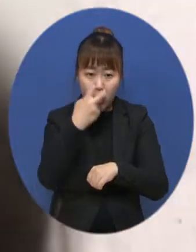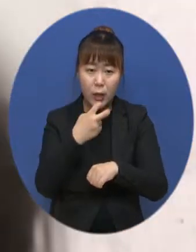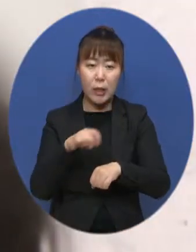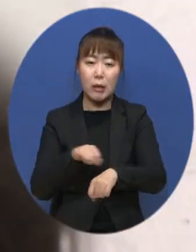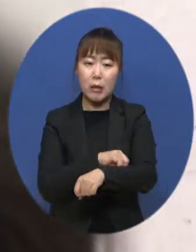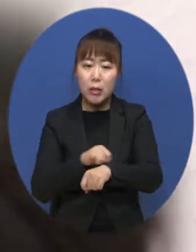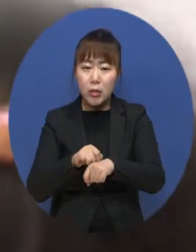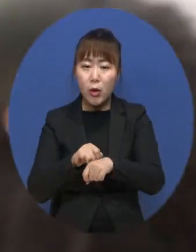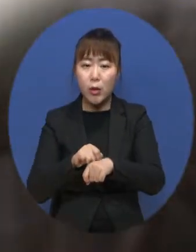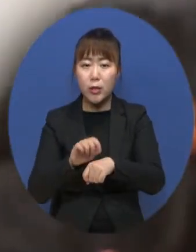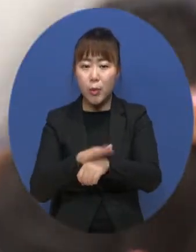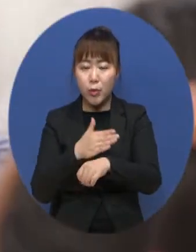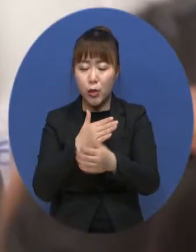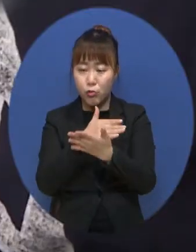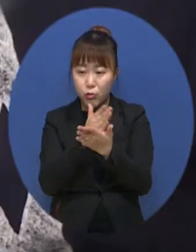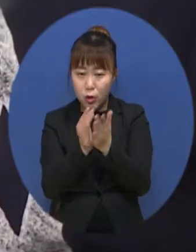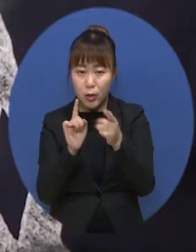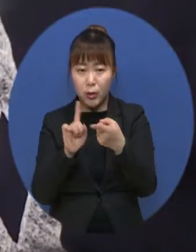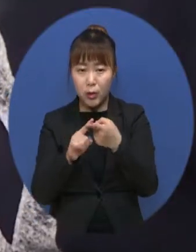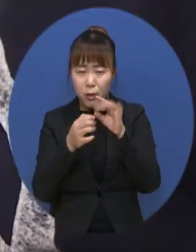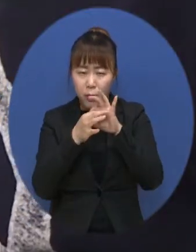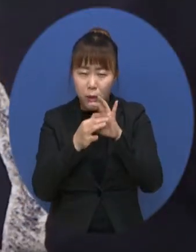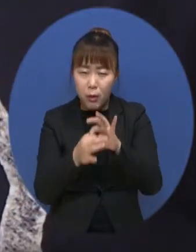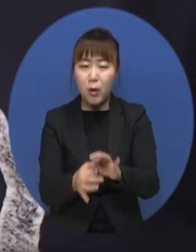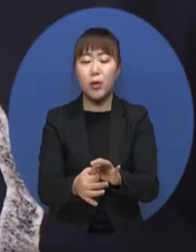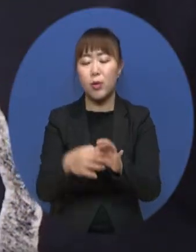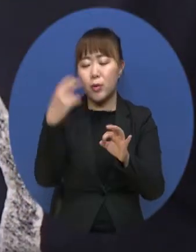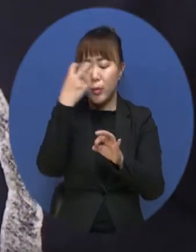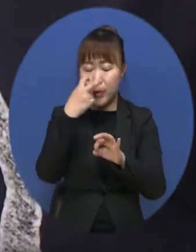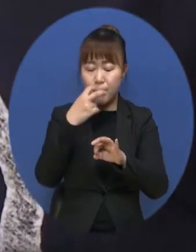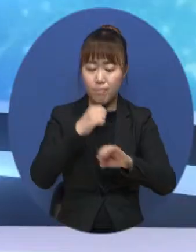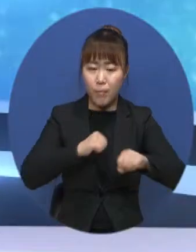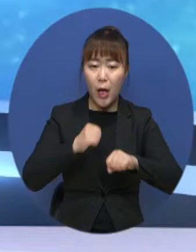부정유형 기획조사 등을 지속적으로 실시하겠다고 밝혔습니다.